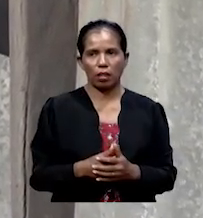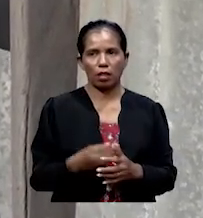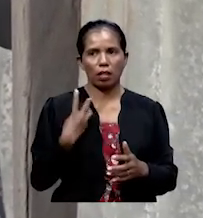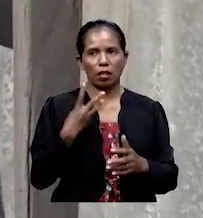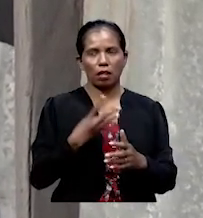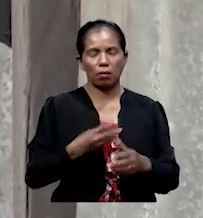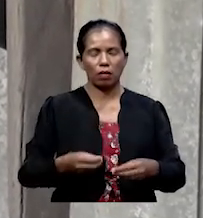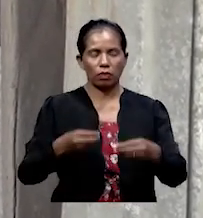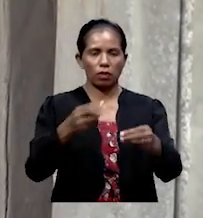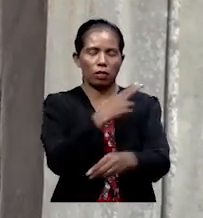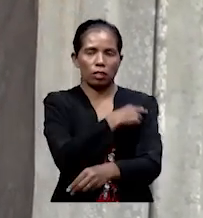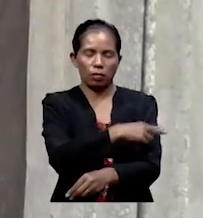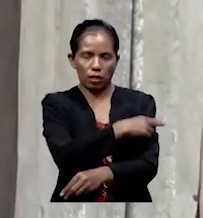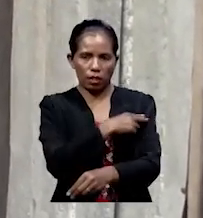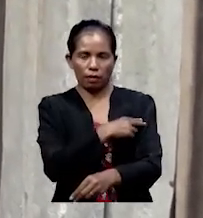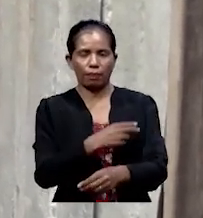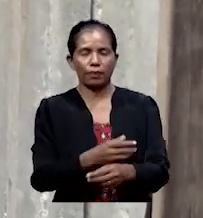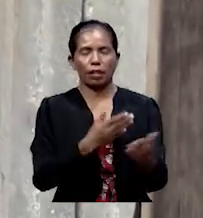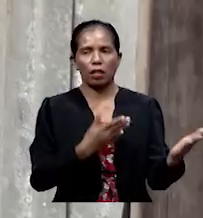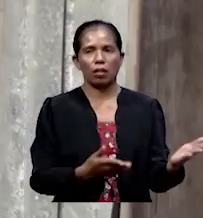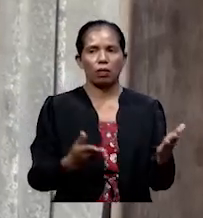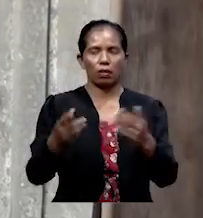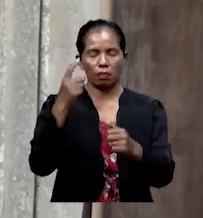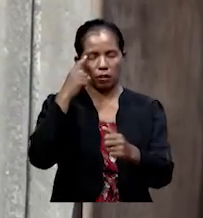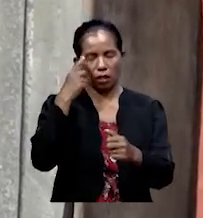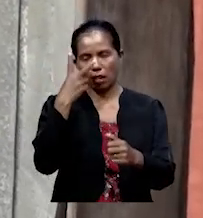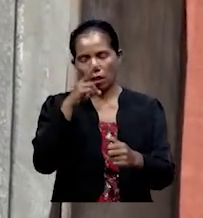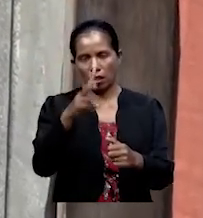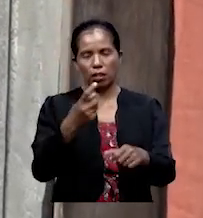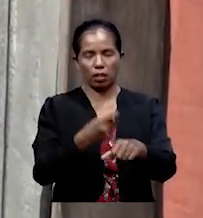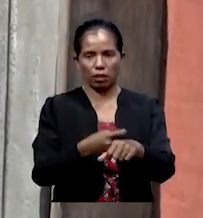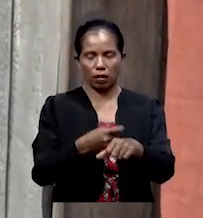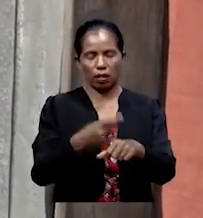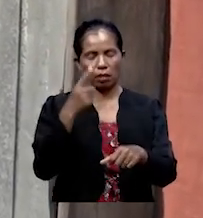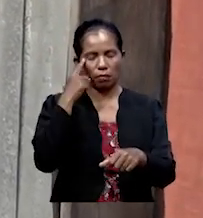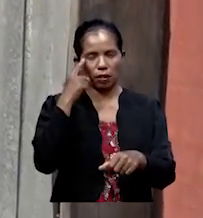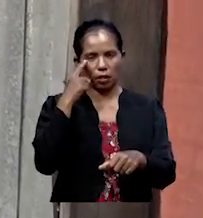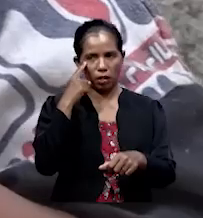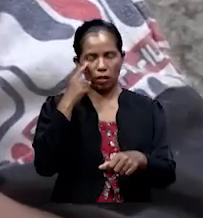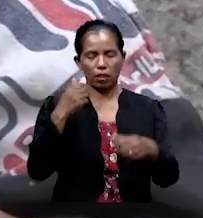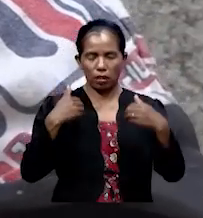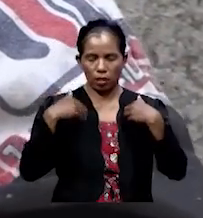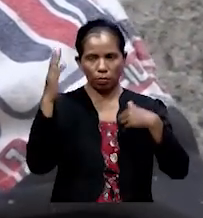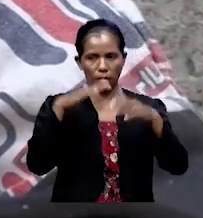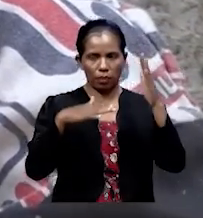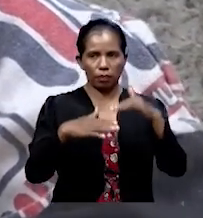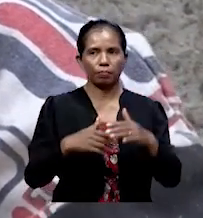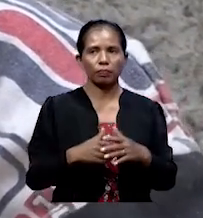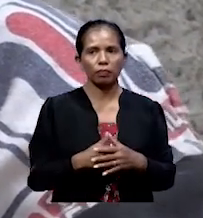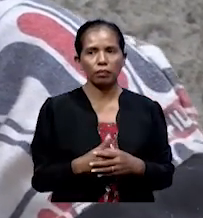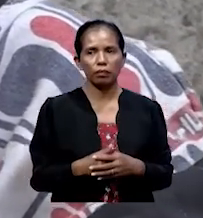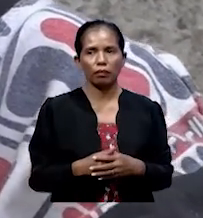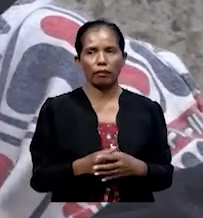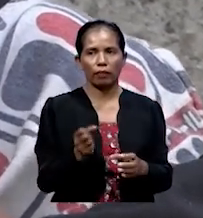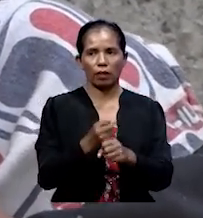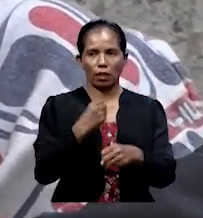fo alta us hospital lori ba matan cek te matan iha momentu ne cek ona matan matan sorong iha problema na tong ida ne halo